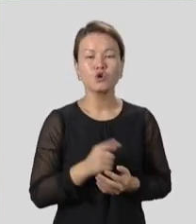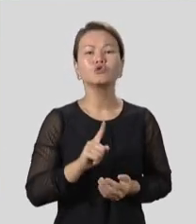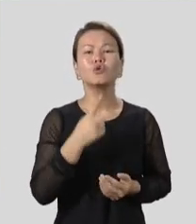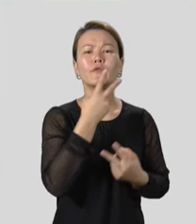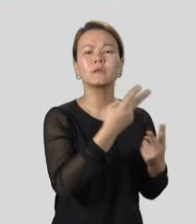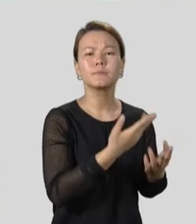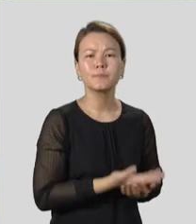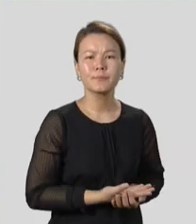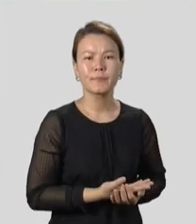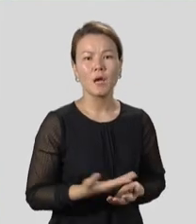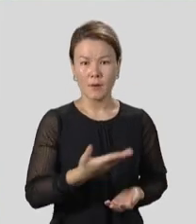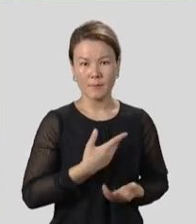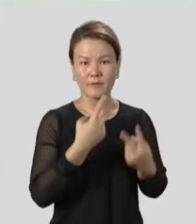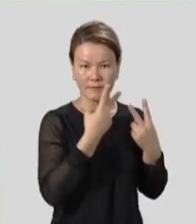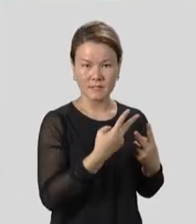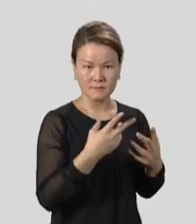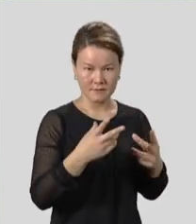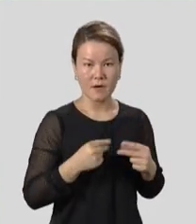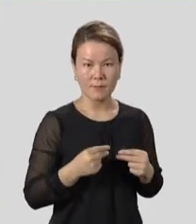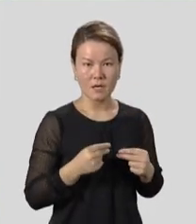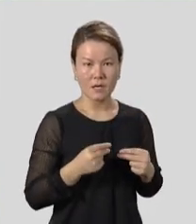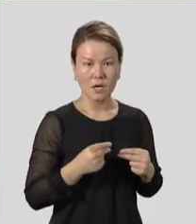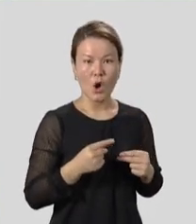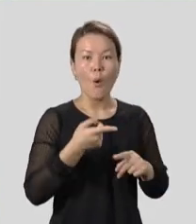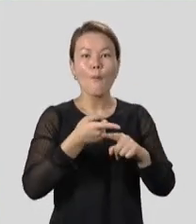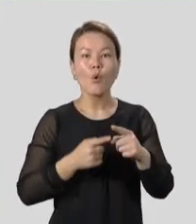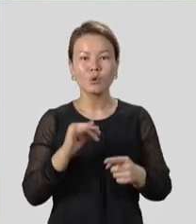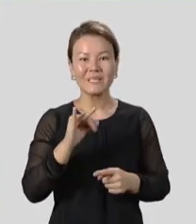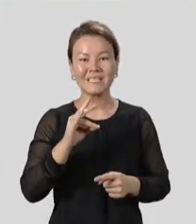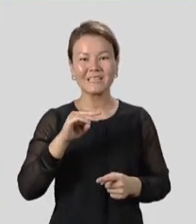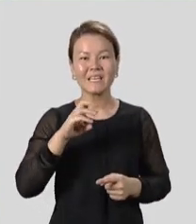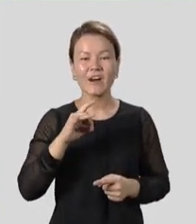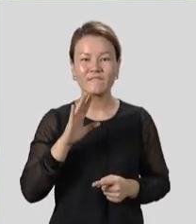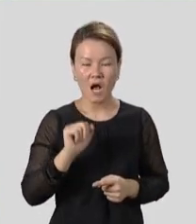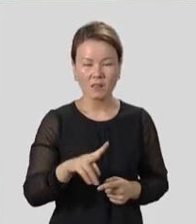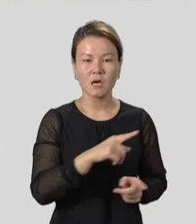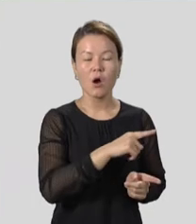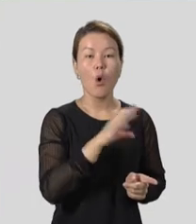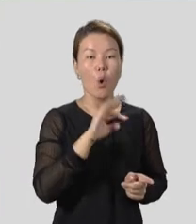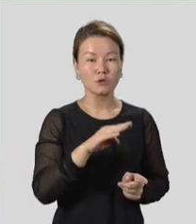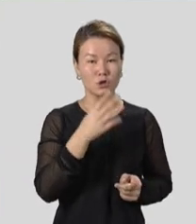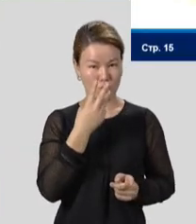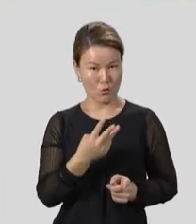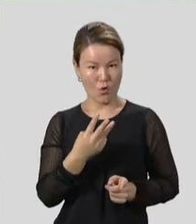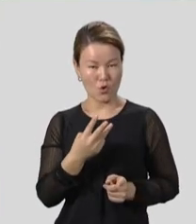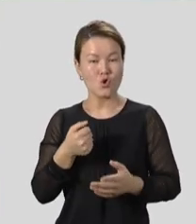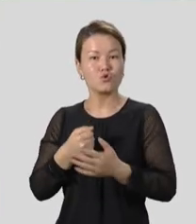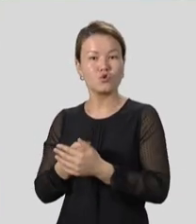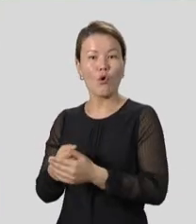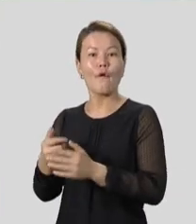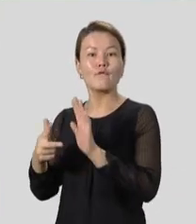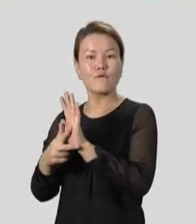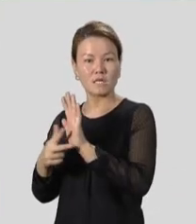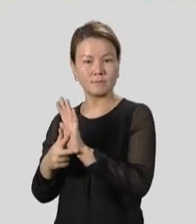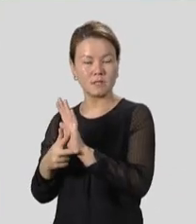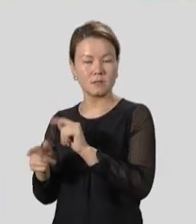видим? Мы видим с вами полуинтервал от 3 до